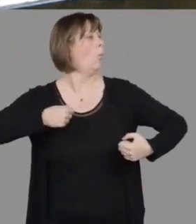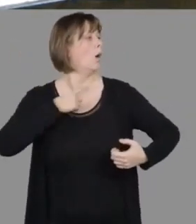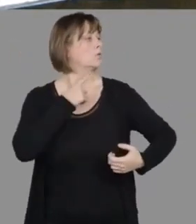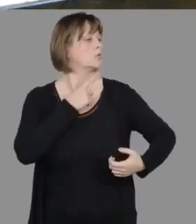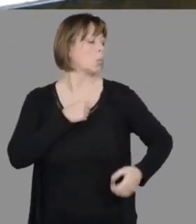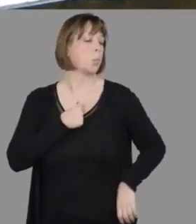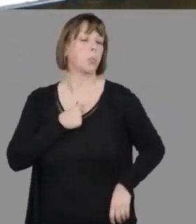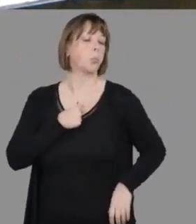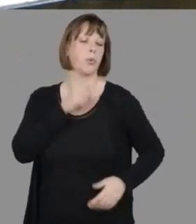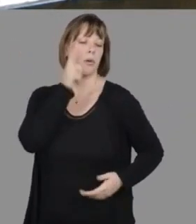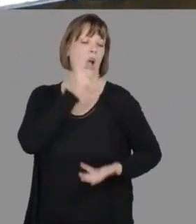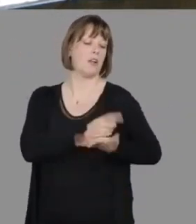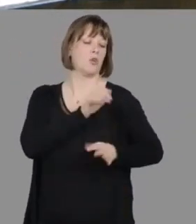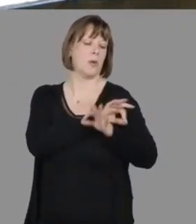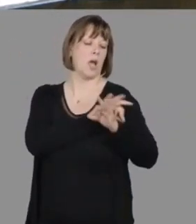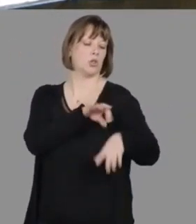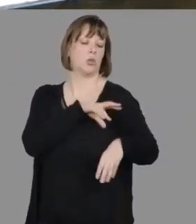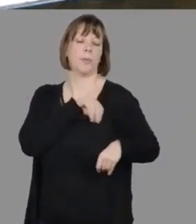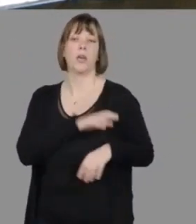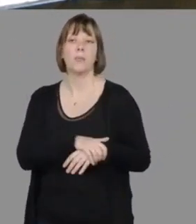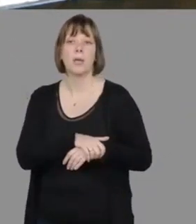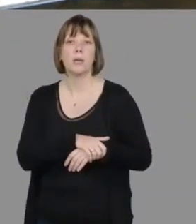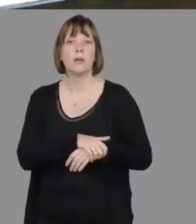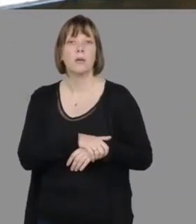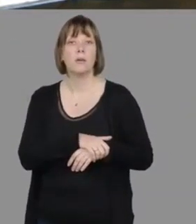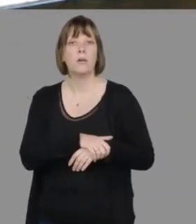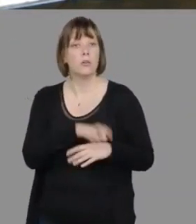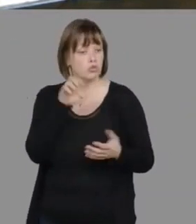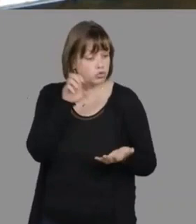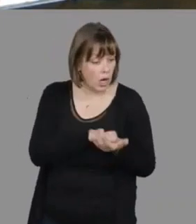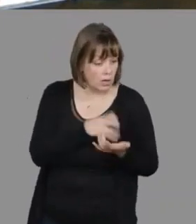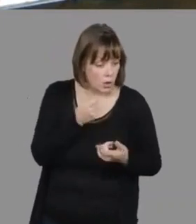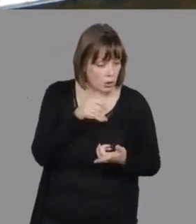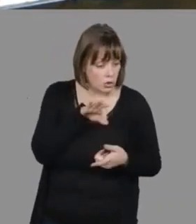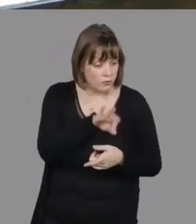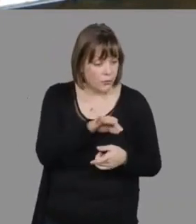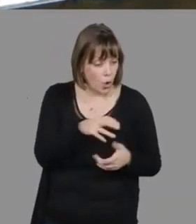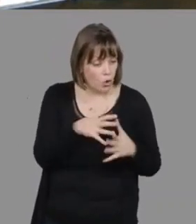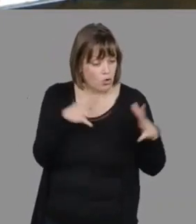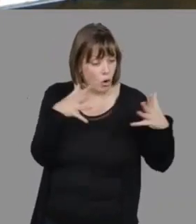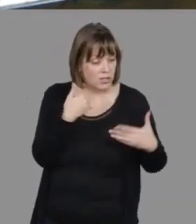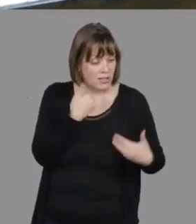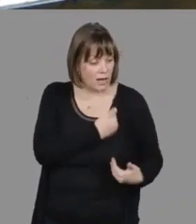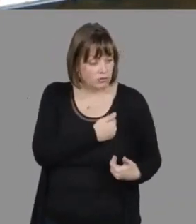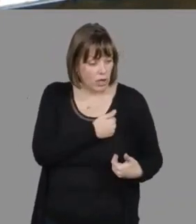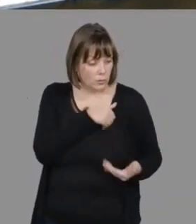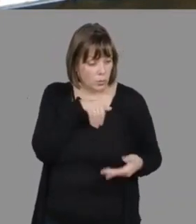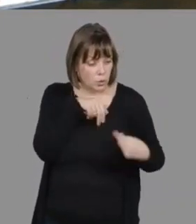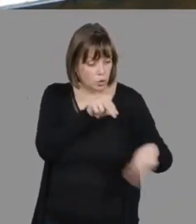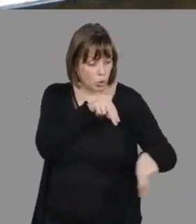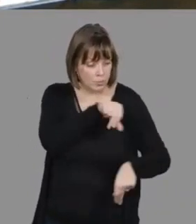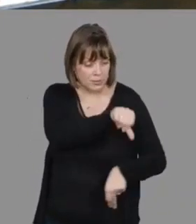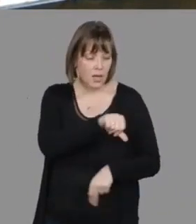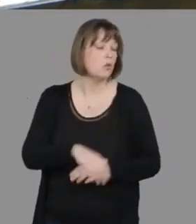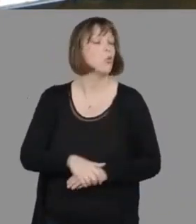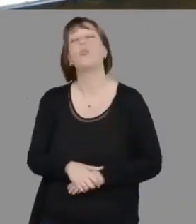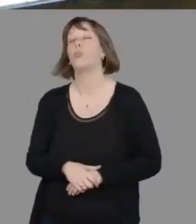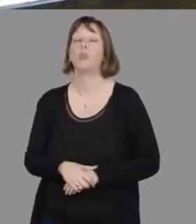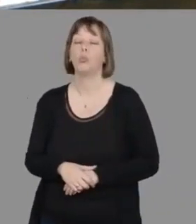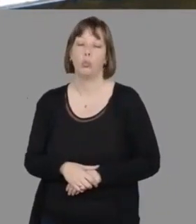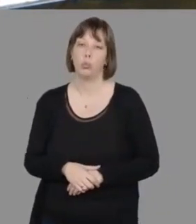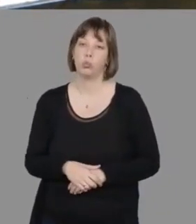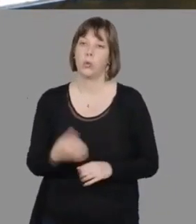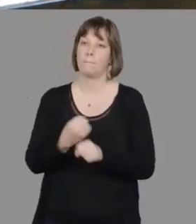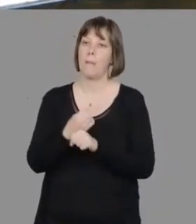seiner Verantwortung der Stadt die Kosten für die riesigen Anstrengungen auch zu ersetzen, wie